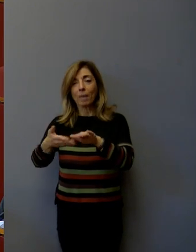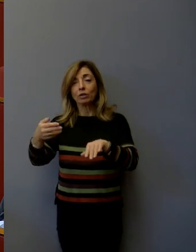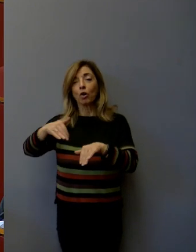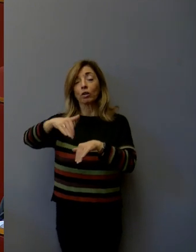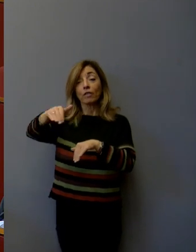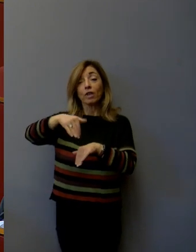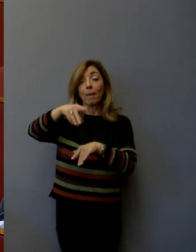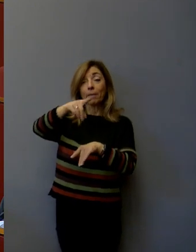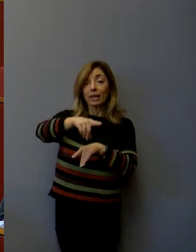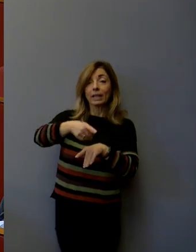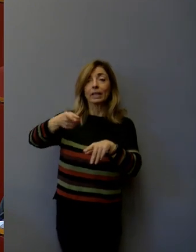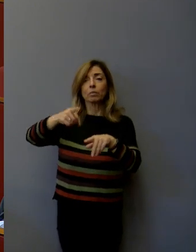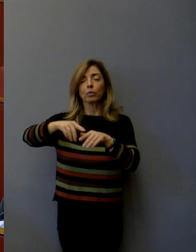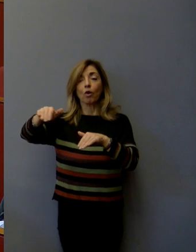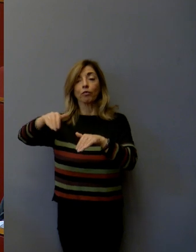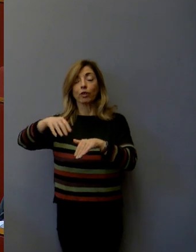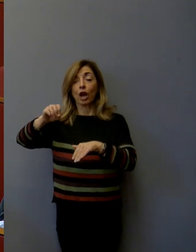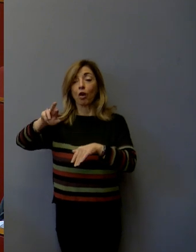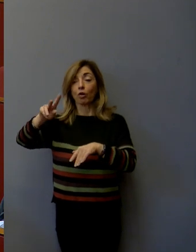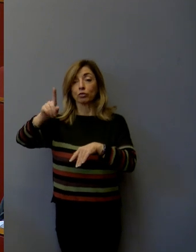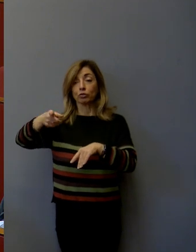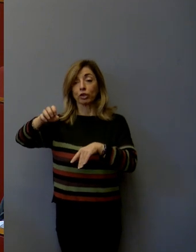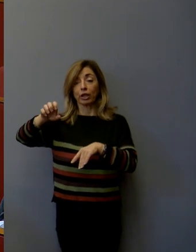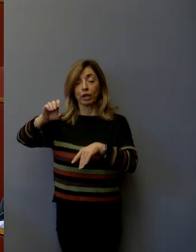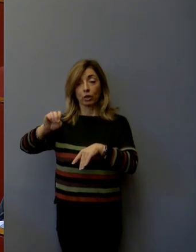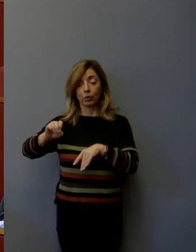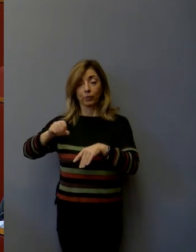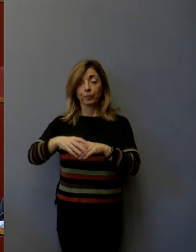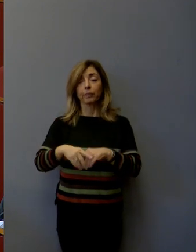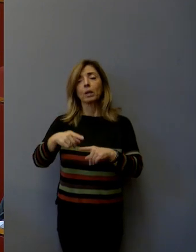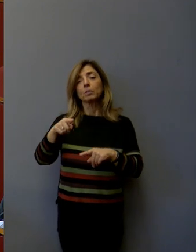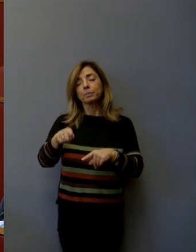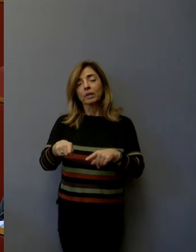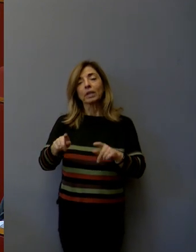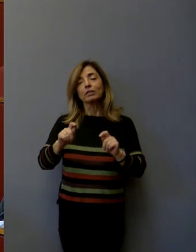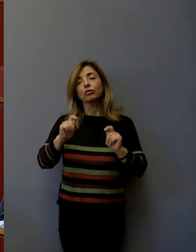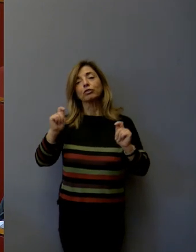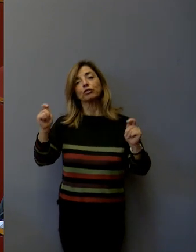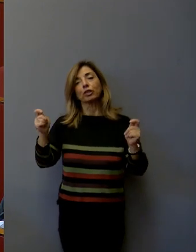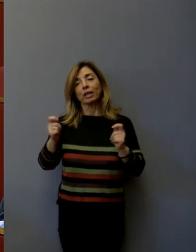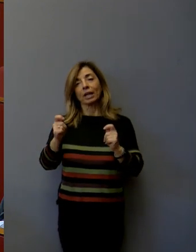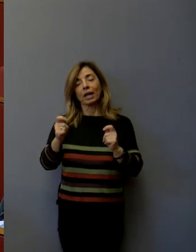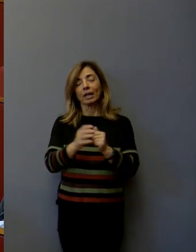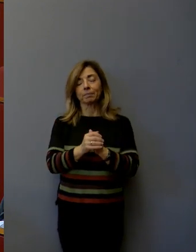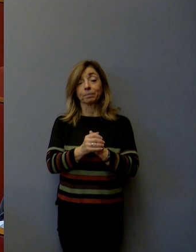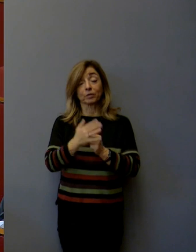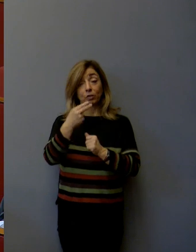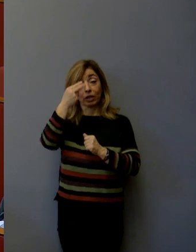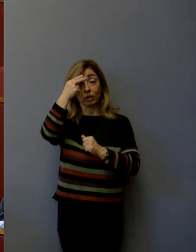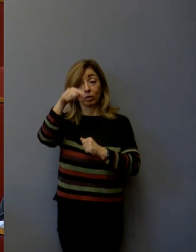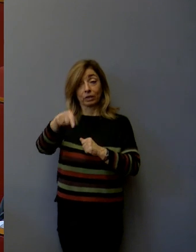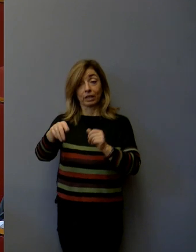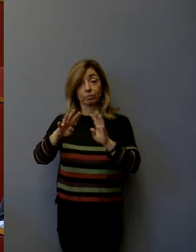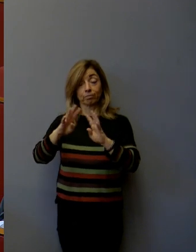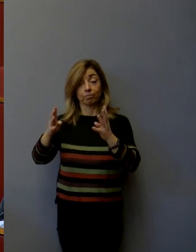oggero e più In generale occorre portare all'attenzione di questa giunta che in occasione di